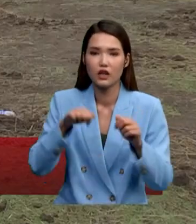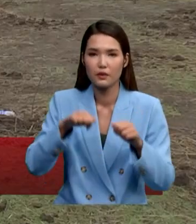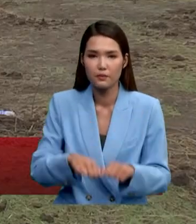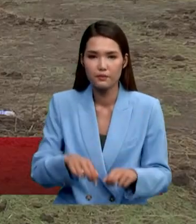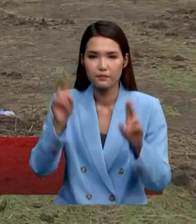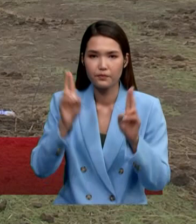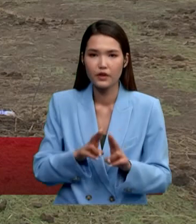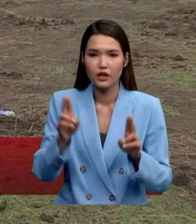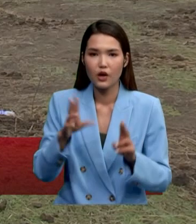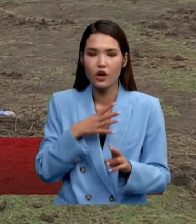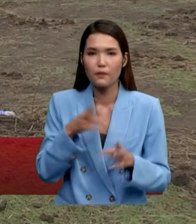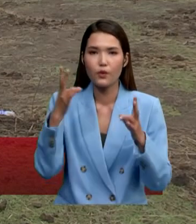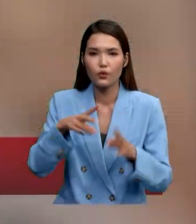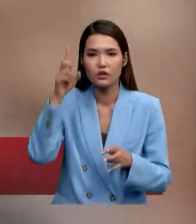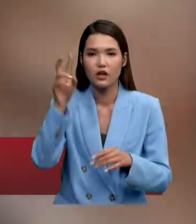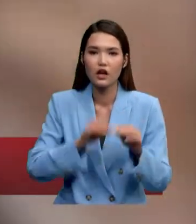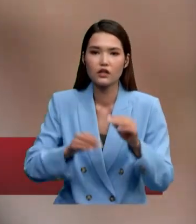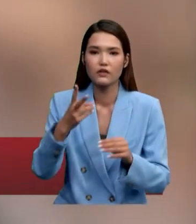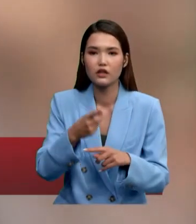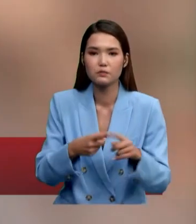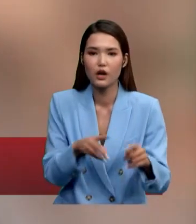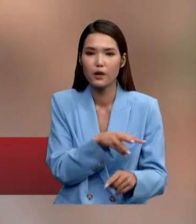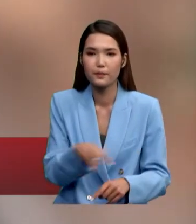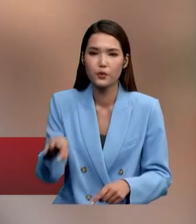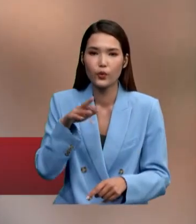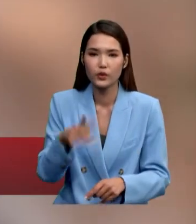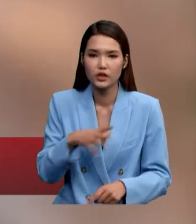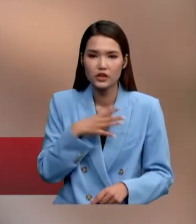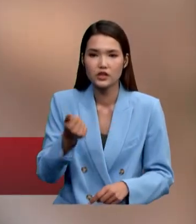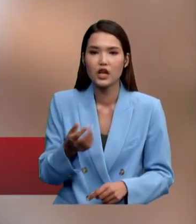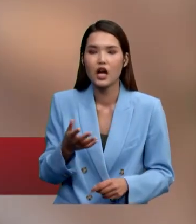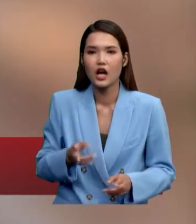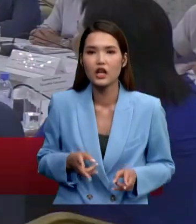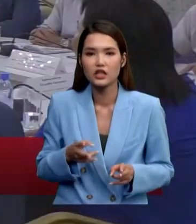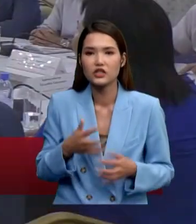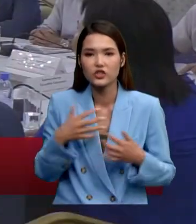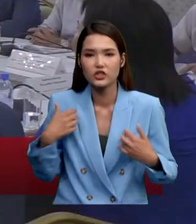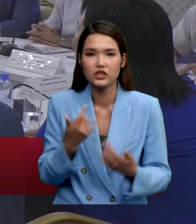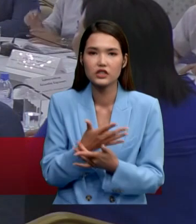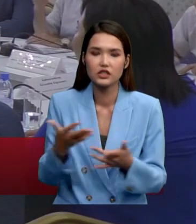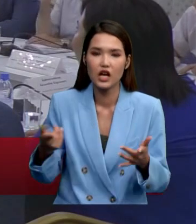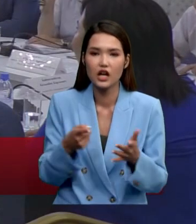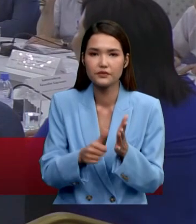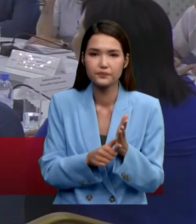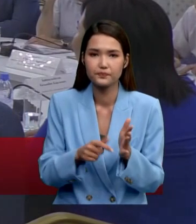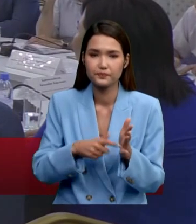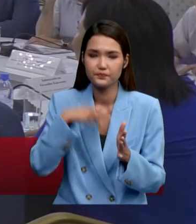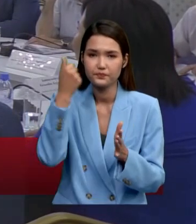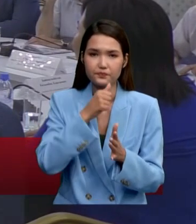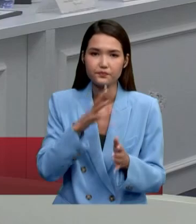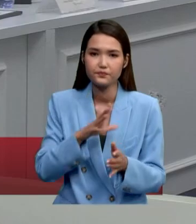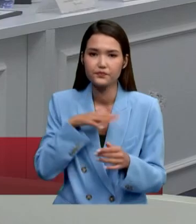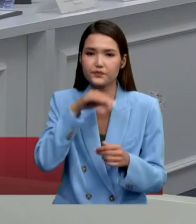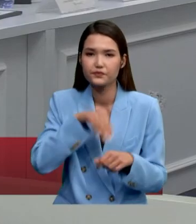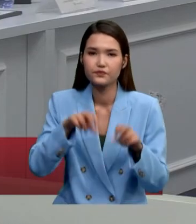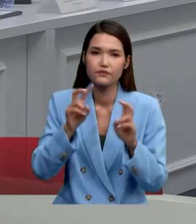рыболовства. Ущерб государству составил 2,5 миллиона тенге. А вот хищные птицы истребили почти 130 тонн рыбы, говорят специалисты.